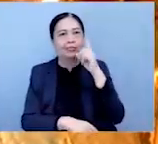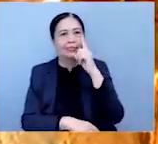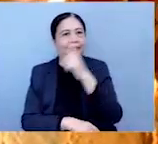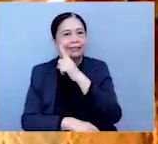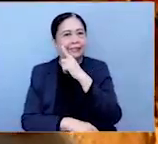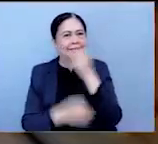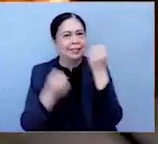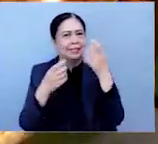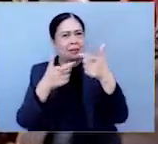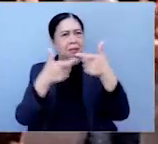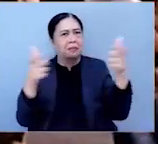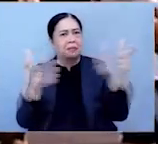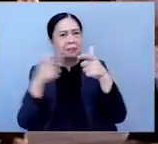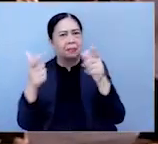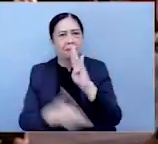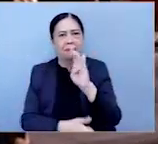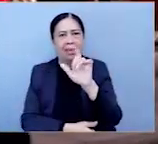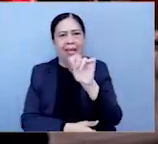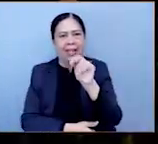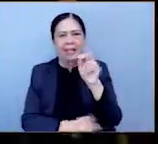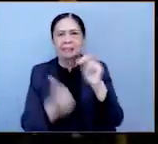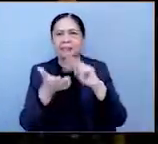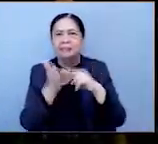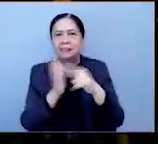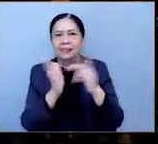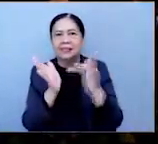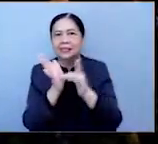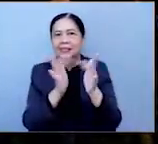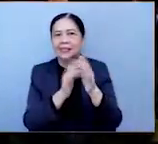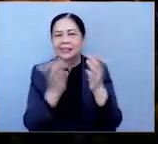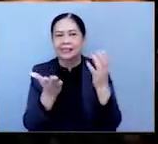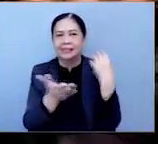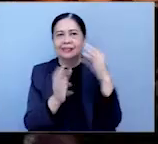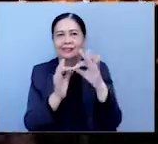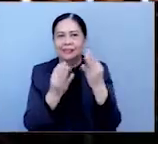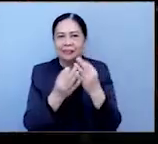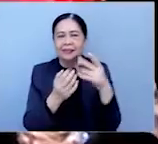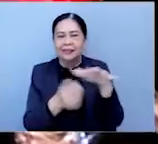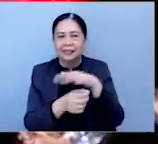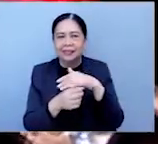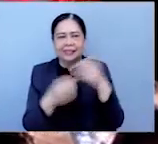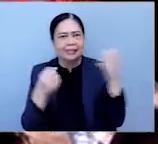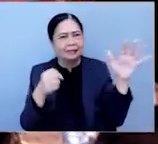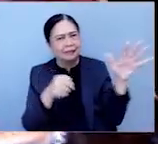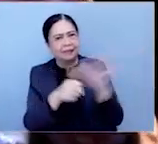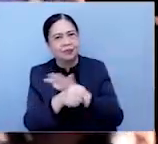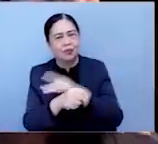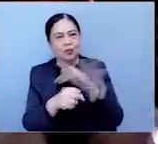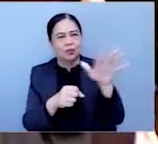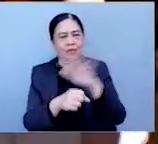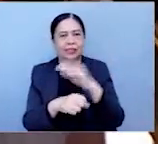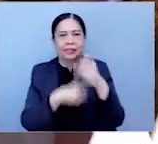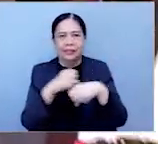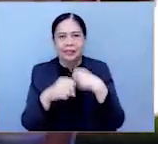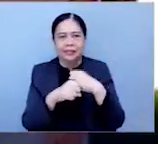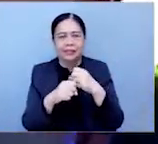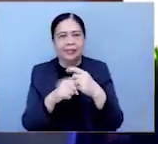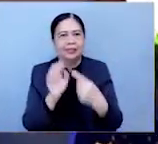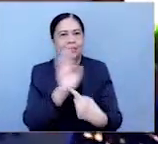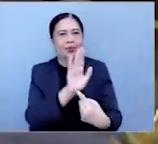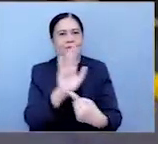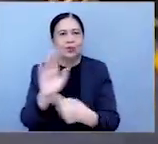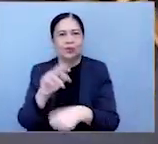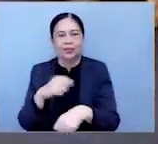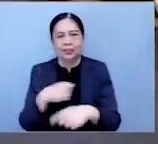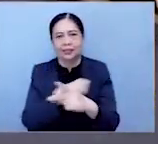sa naglalaki ang mga Belen at Christmas tree. Hitik sa kulay at mga palamuti. Ito ang taunang Christmas display sa